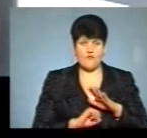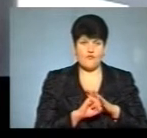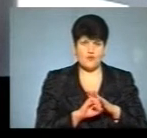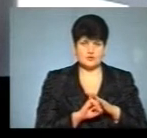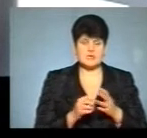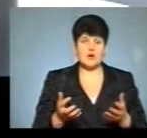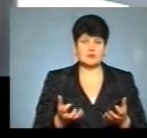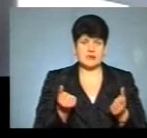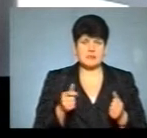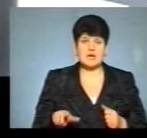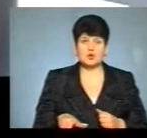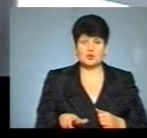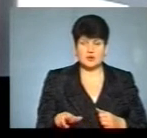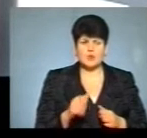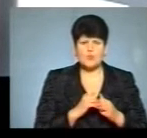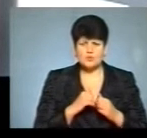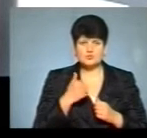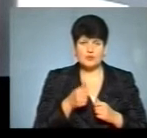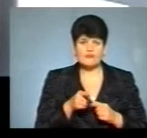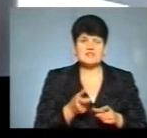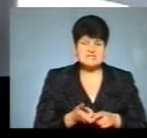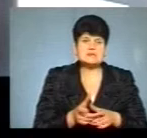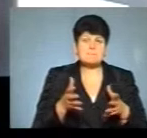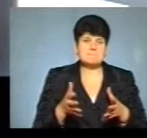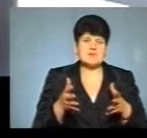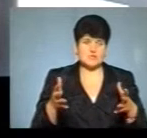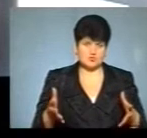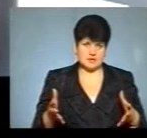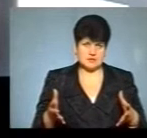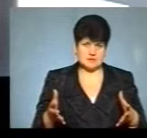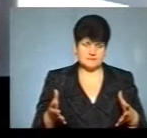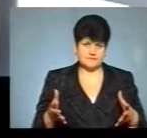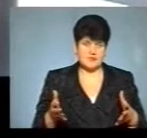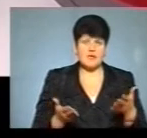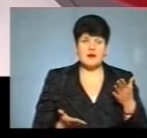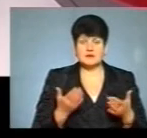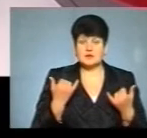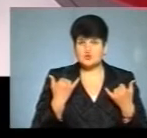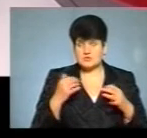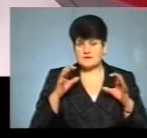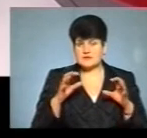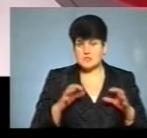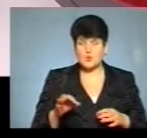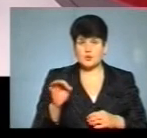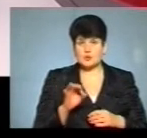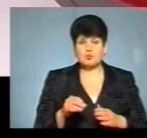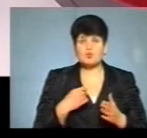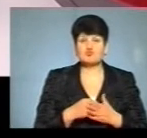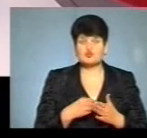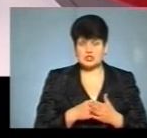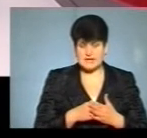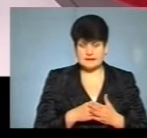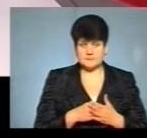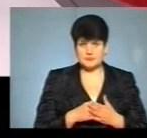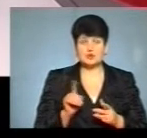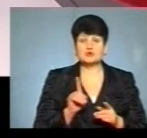на утримання доріг. І з кожним роком він збільшується. Але сьогодні в законі про бюджет,